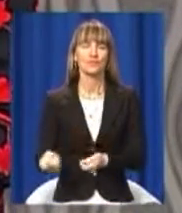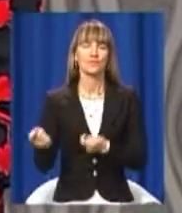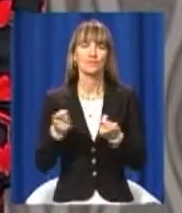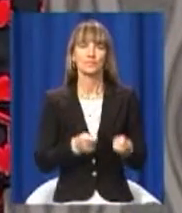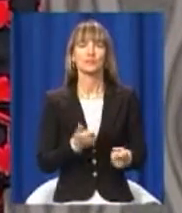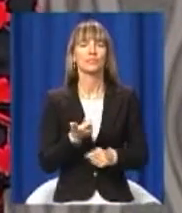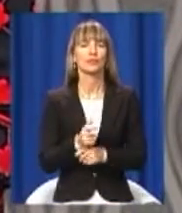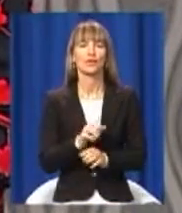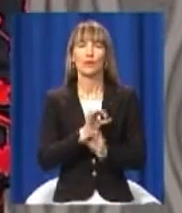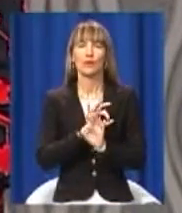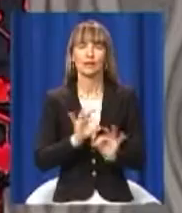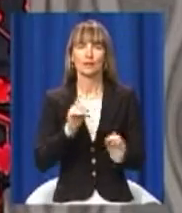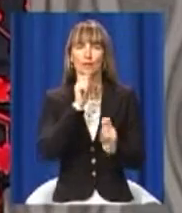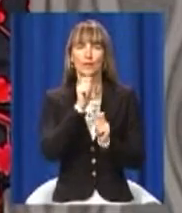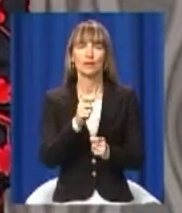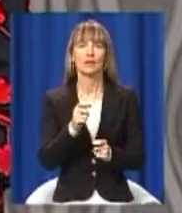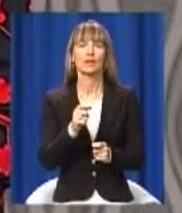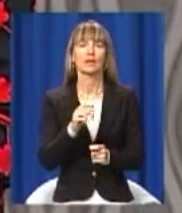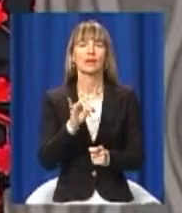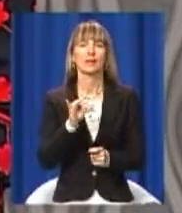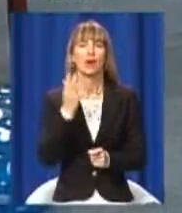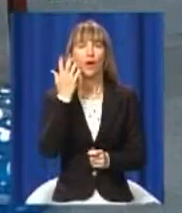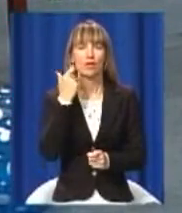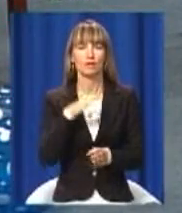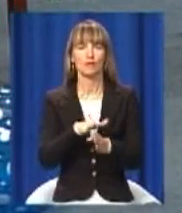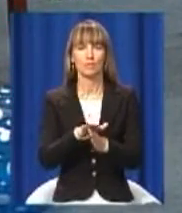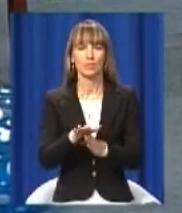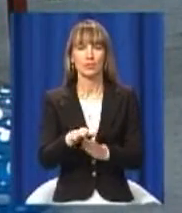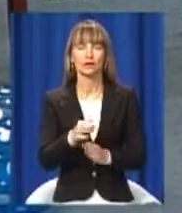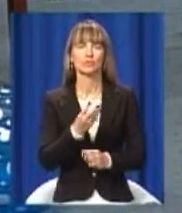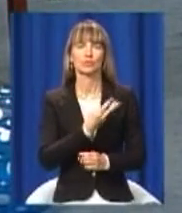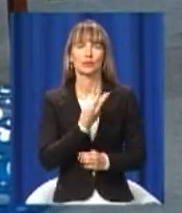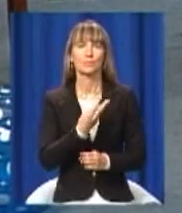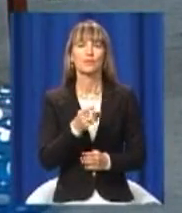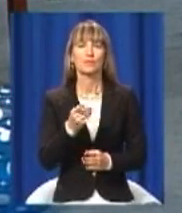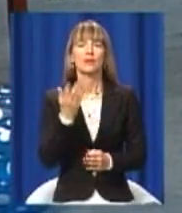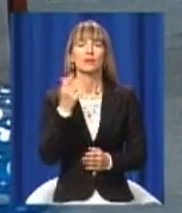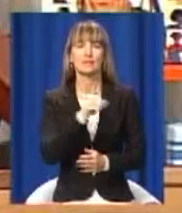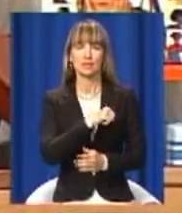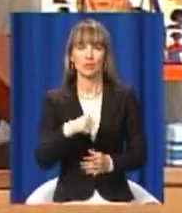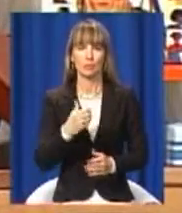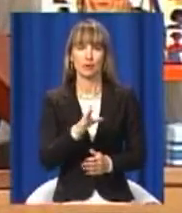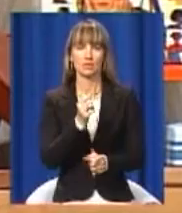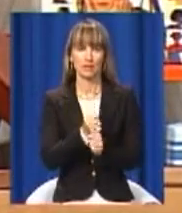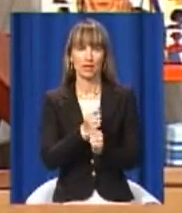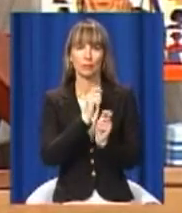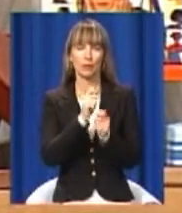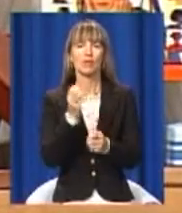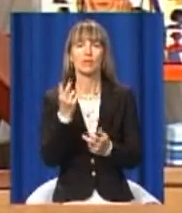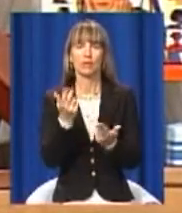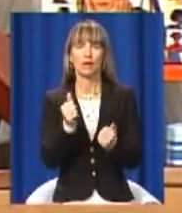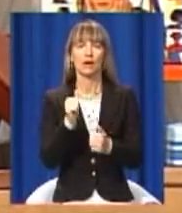приносив. Це дуже класно, коли мрія взагалі справджується. Ну, а ще подарунки. А ти сама комусь дарувала подарунки? Так, кожного